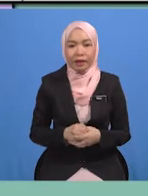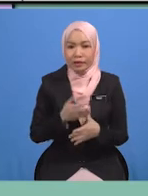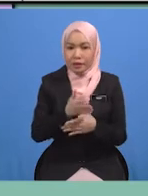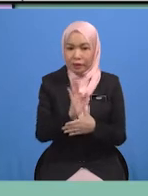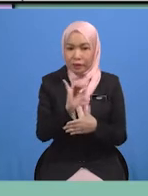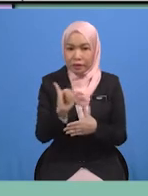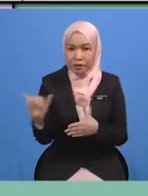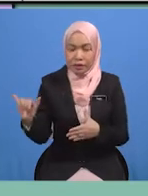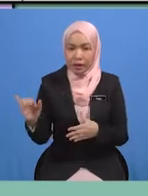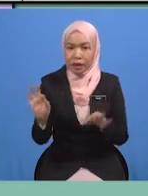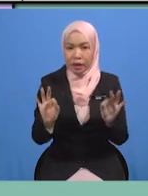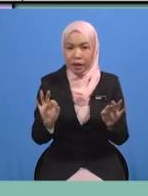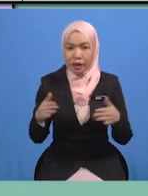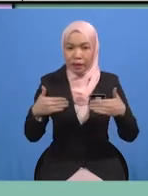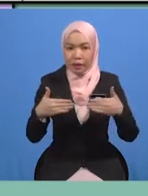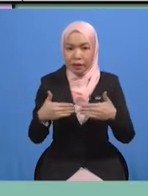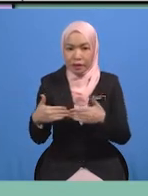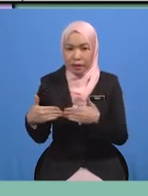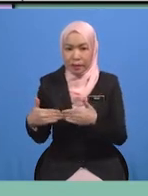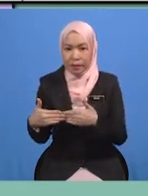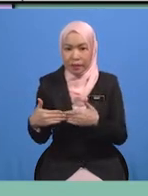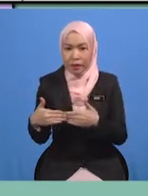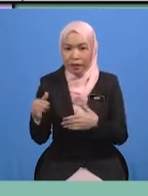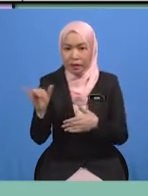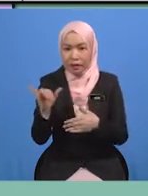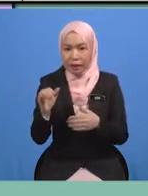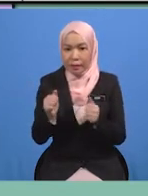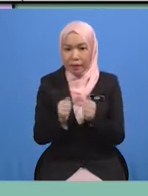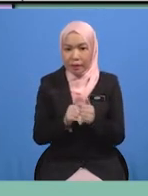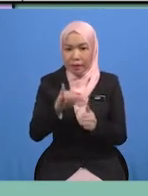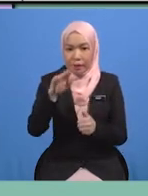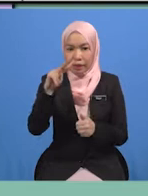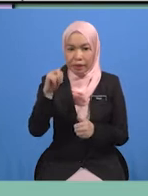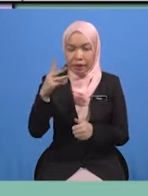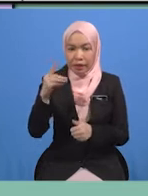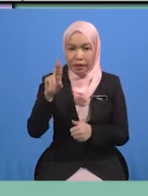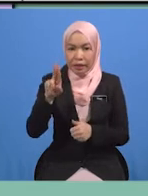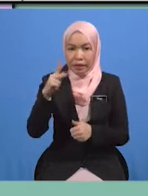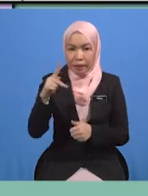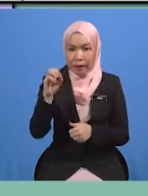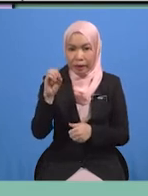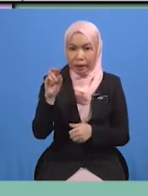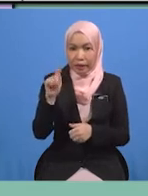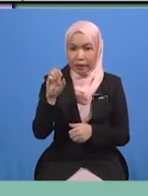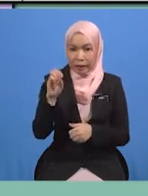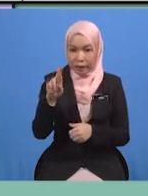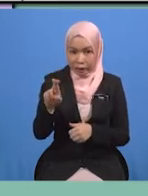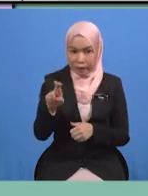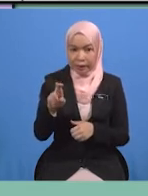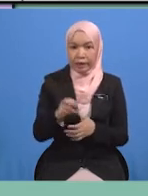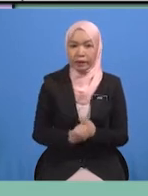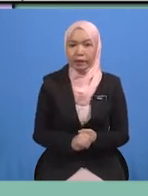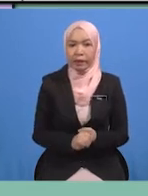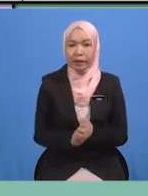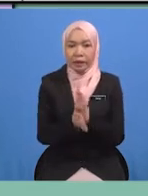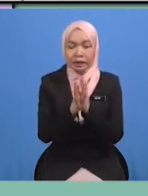Seterusnya, apabila disambung selari dengan induktor, ia menentukan frekuensi